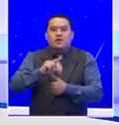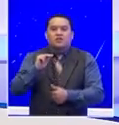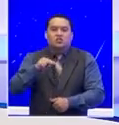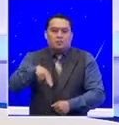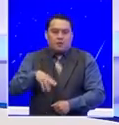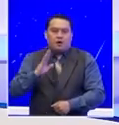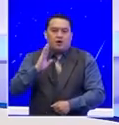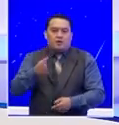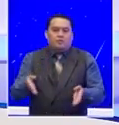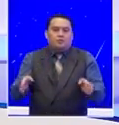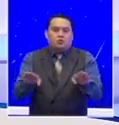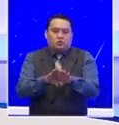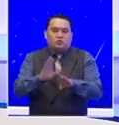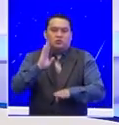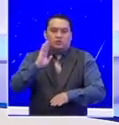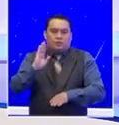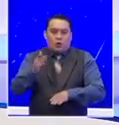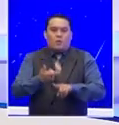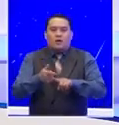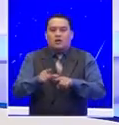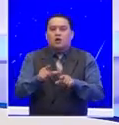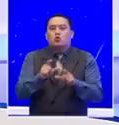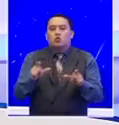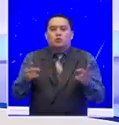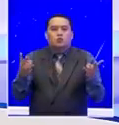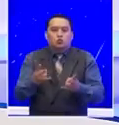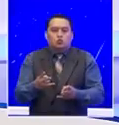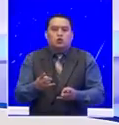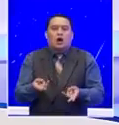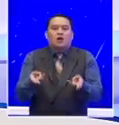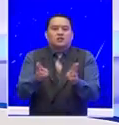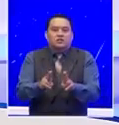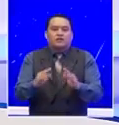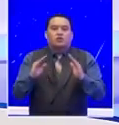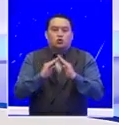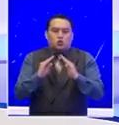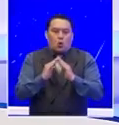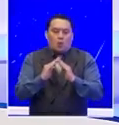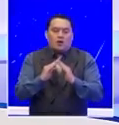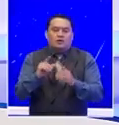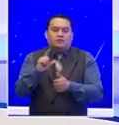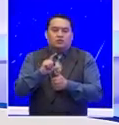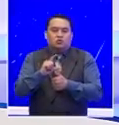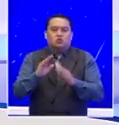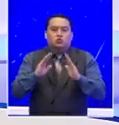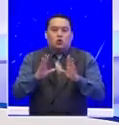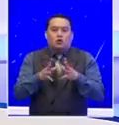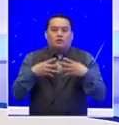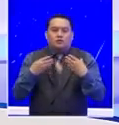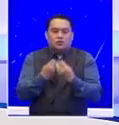чрезвычайного положения прекратили свою деятельность, поэтому гражданам необходимо воздержаться от похода в храмы и находиться только в кругу